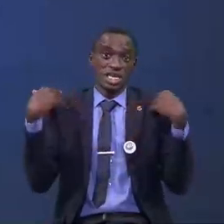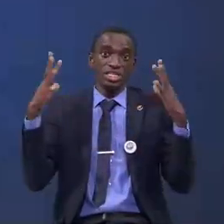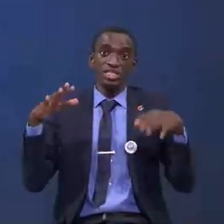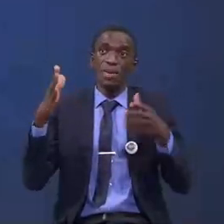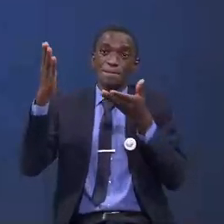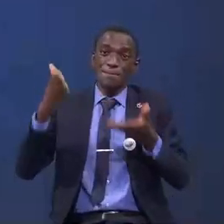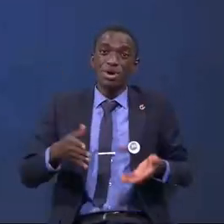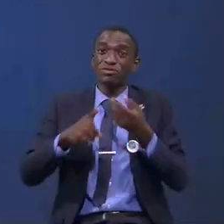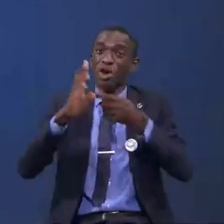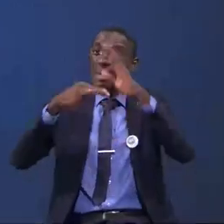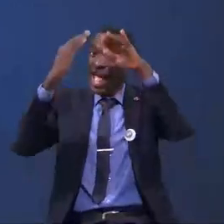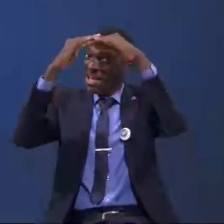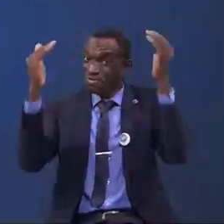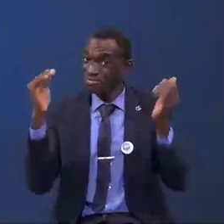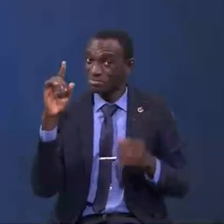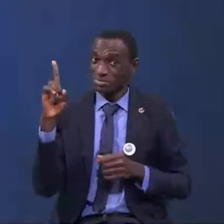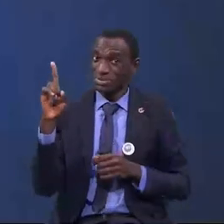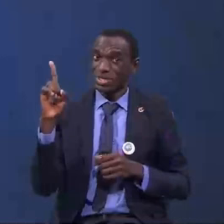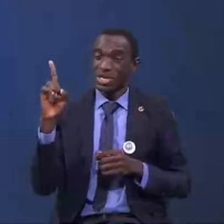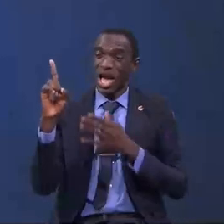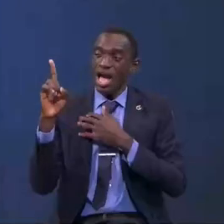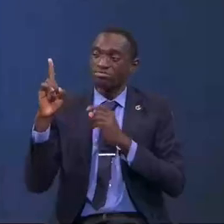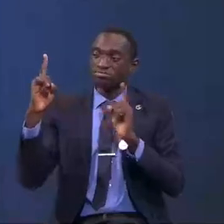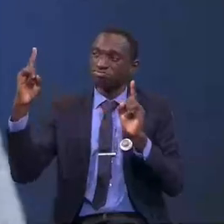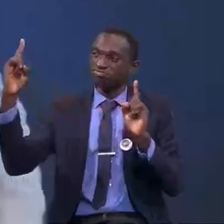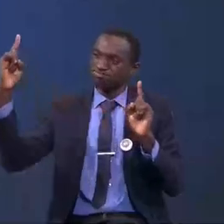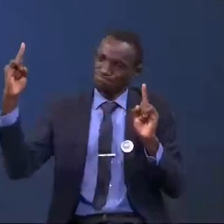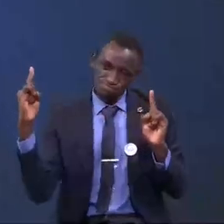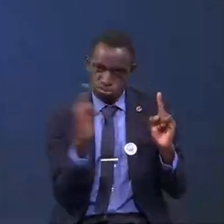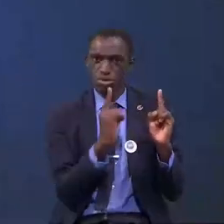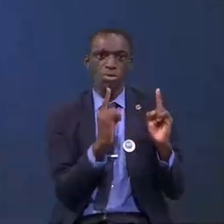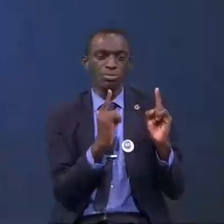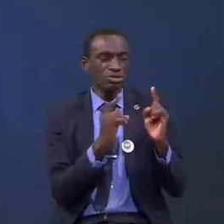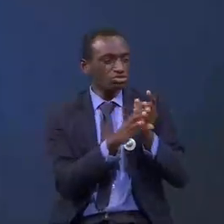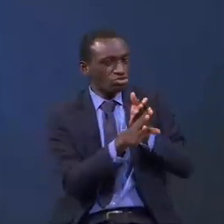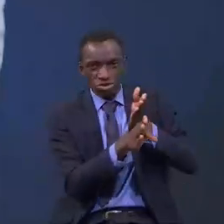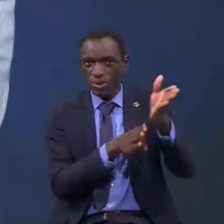ciel. Et il est venu directement vers Esaïe.